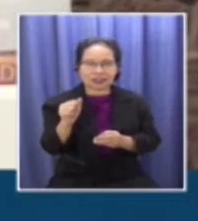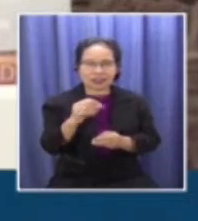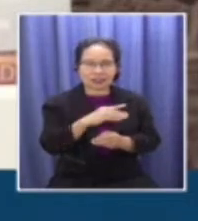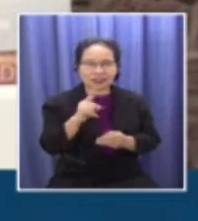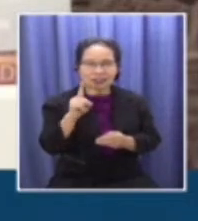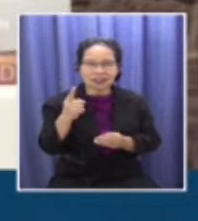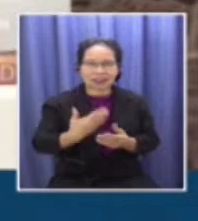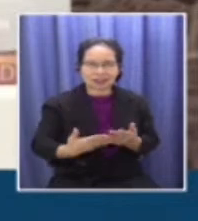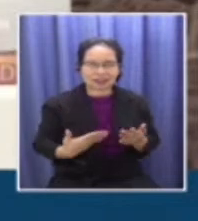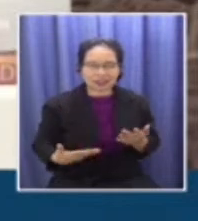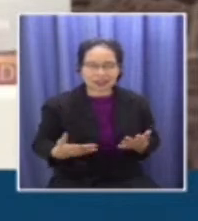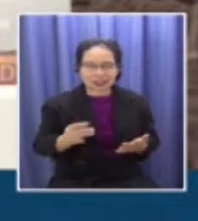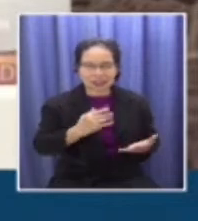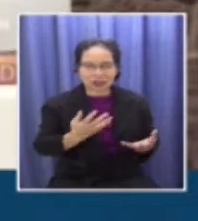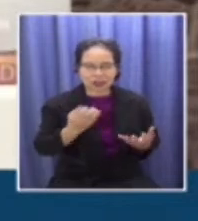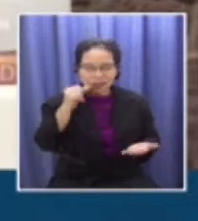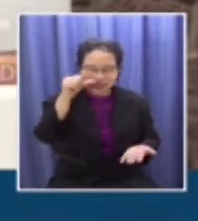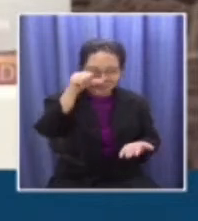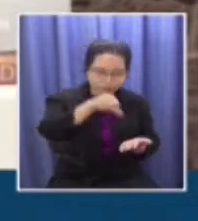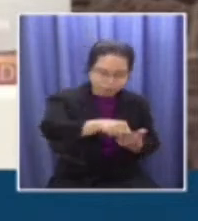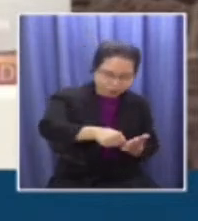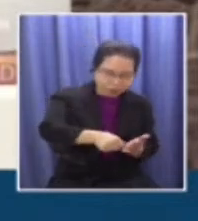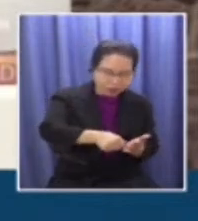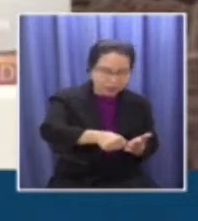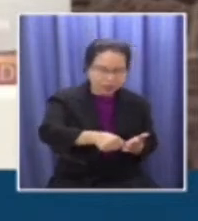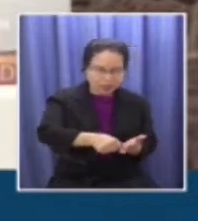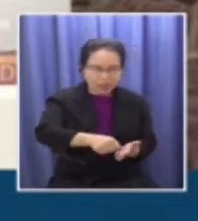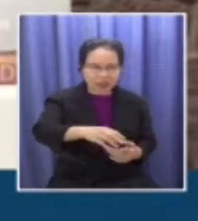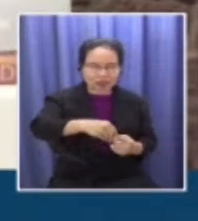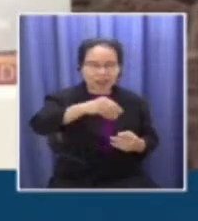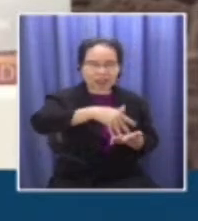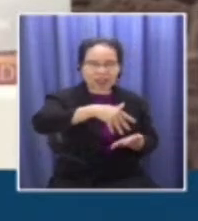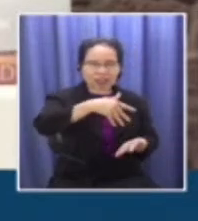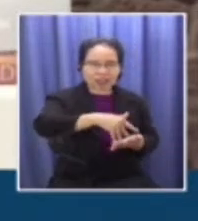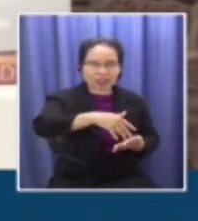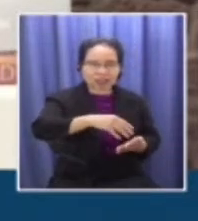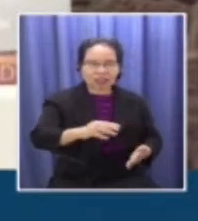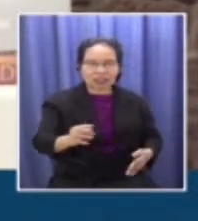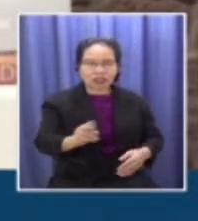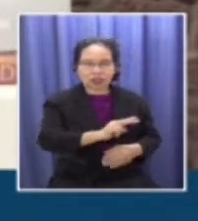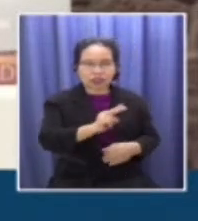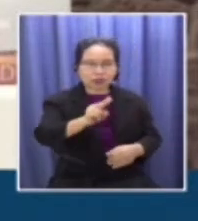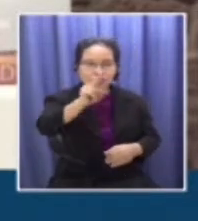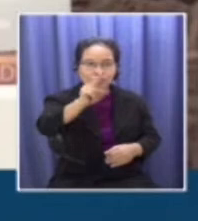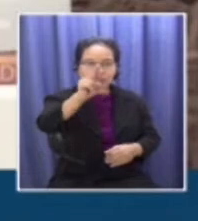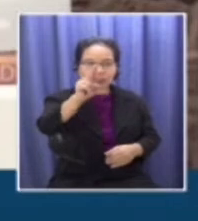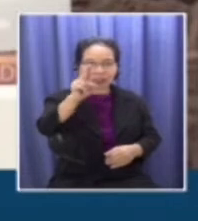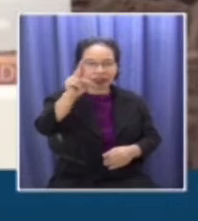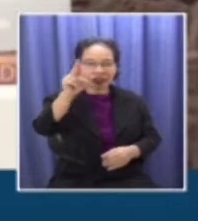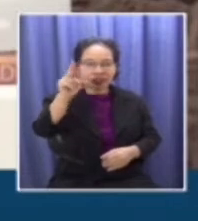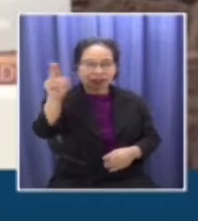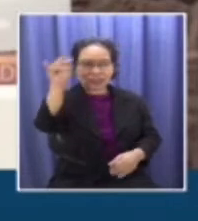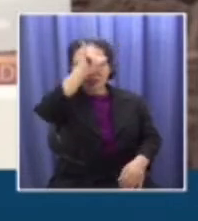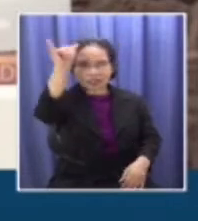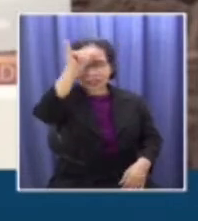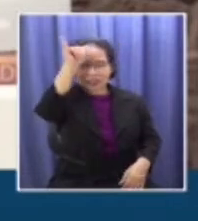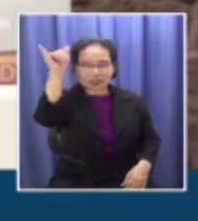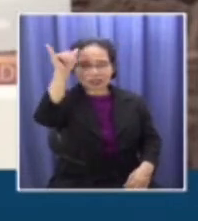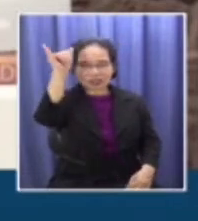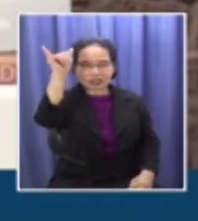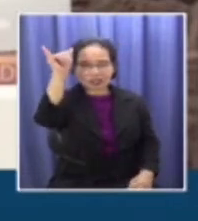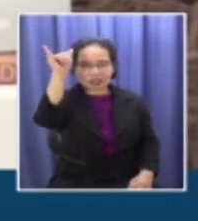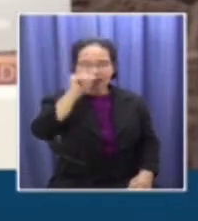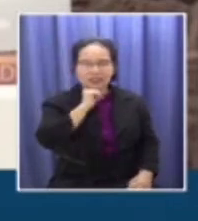de suafoɔ edi ho adanse yɛ firi mitochondrial DNA awɔ mu ahyɛnso de akɔ